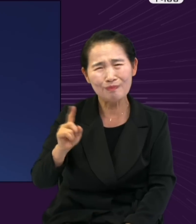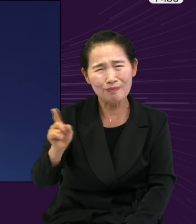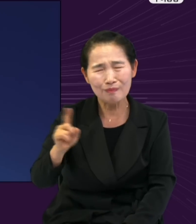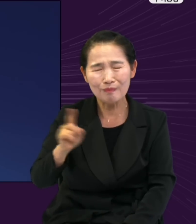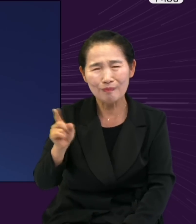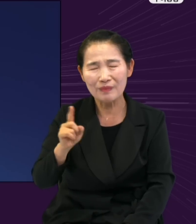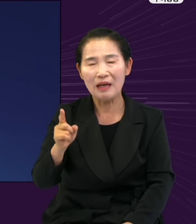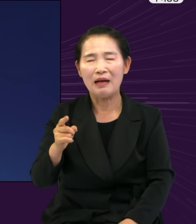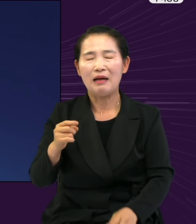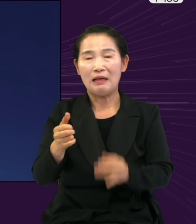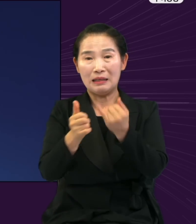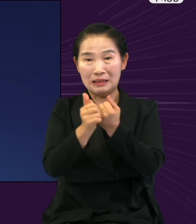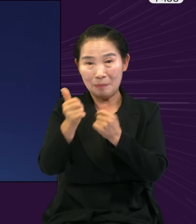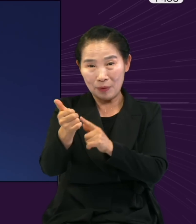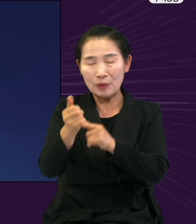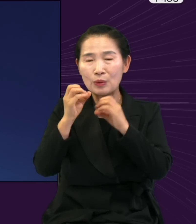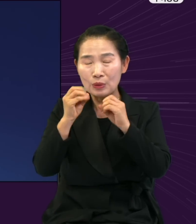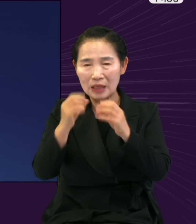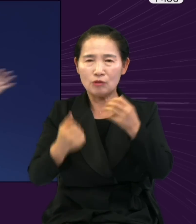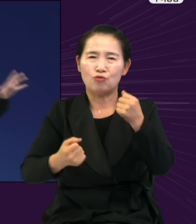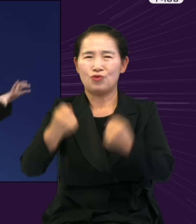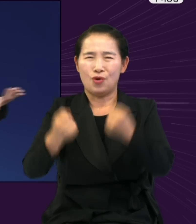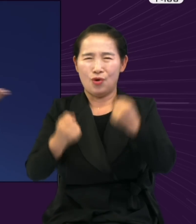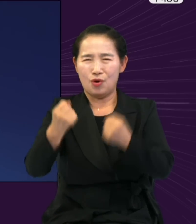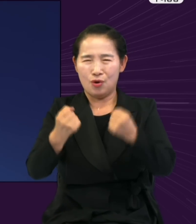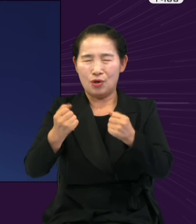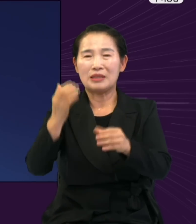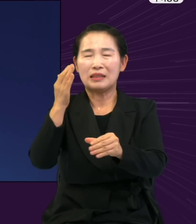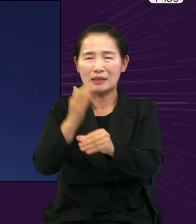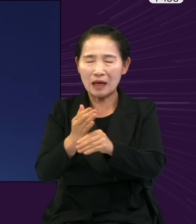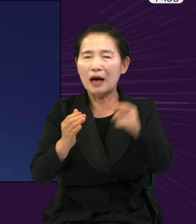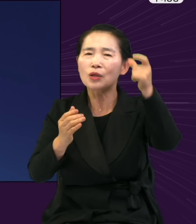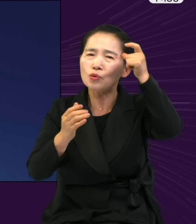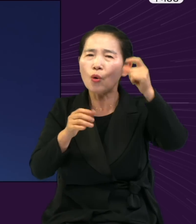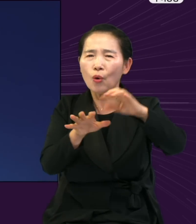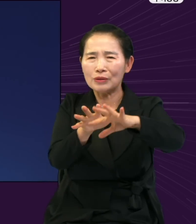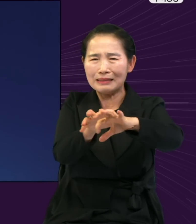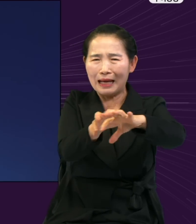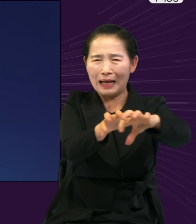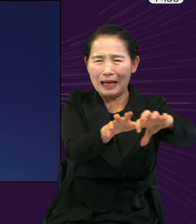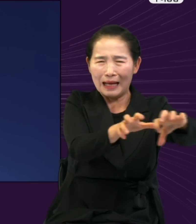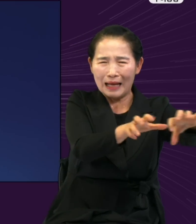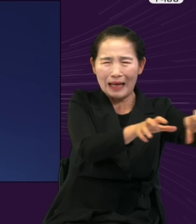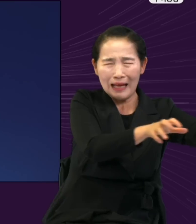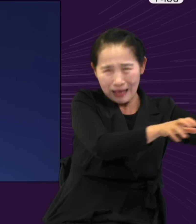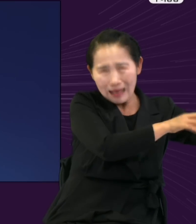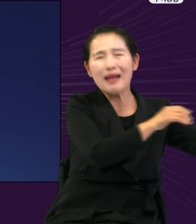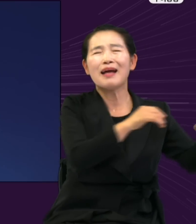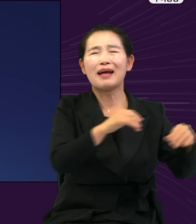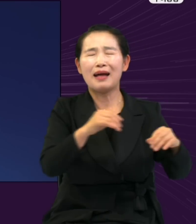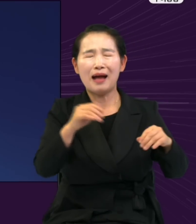차를 몰고 막 이렇게 달려오는데 솥대가 이렇게 길가로 지나가고 있었나 봐요. 근데 솥대를